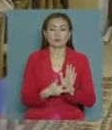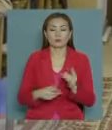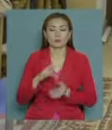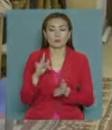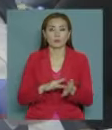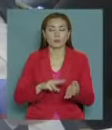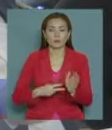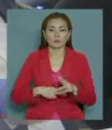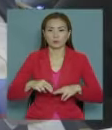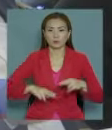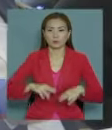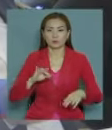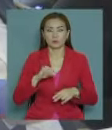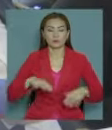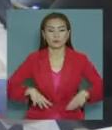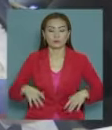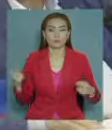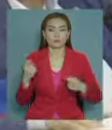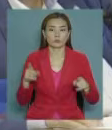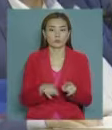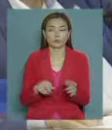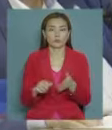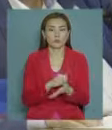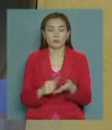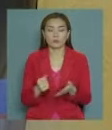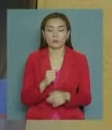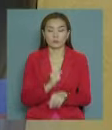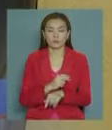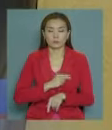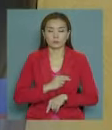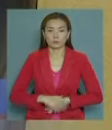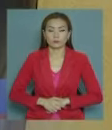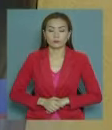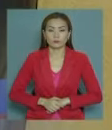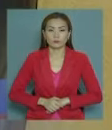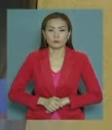городе планировалось построить ипподром, но он остался только в документе.